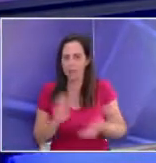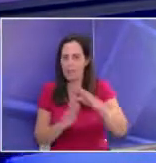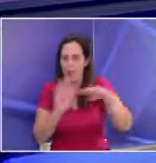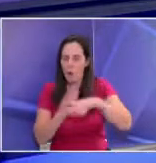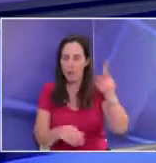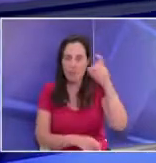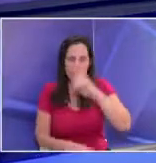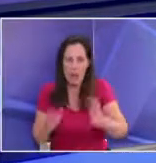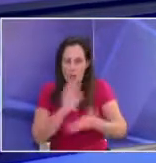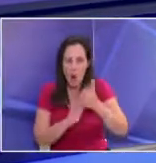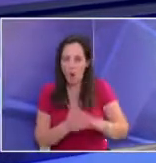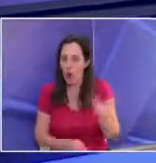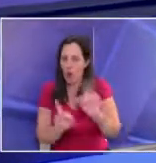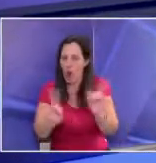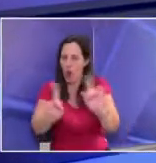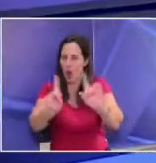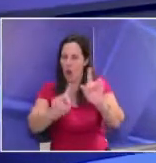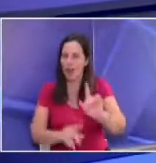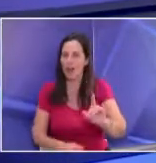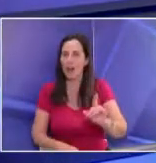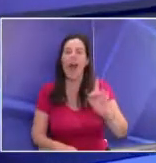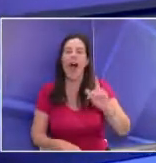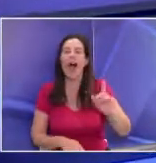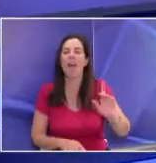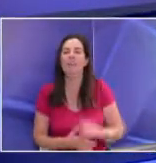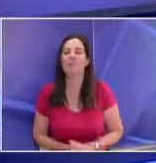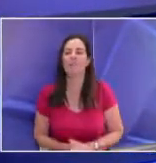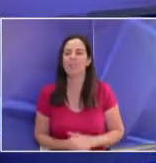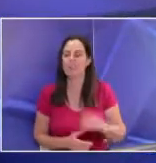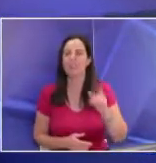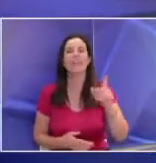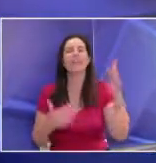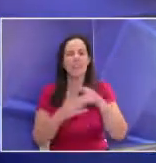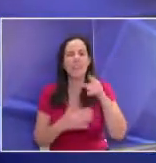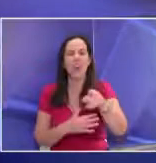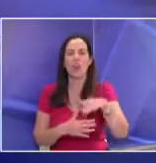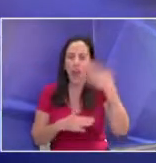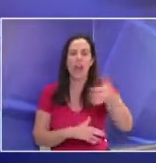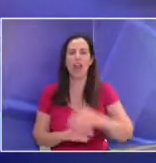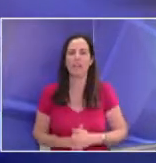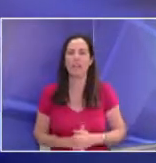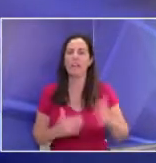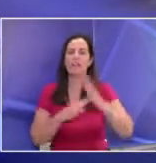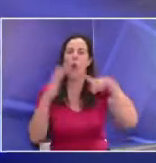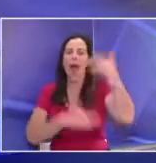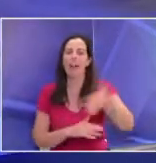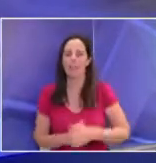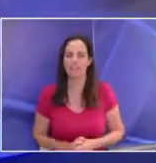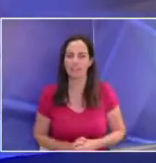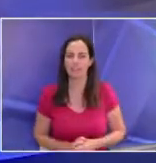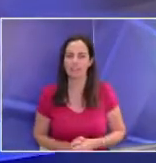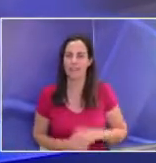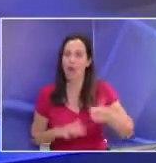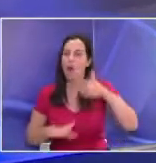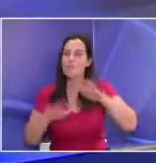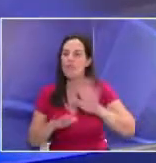של שחיתות. ומי שמקדם אותו על ראש הגנב, בועל את החסינות. לא נכון, תבדוק אותו אחר כך. תבדוק אותו אחר כך. את מה לבדוק? רגע, את